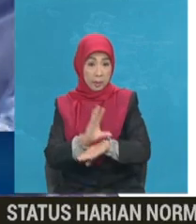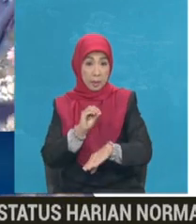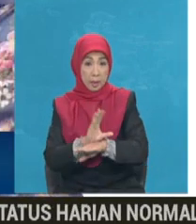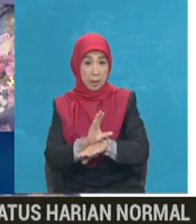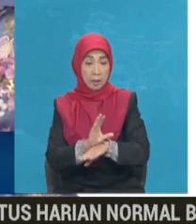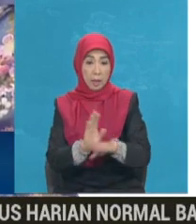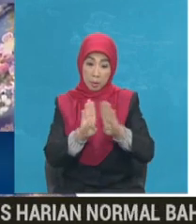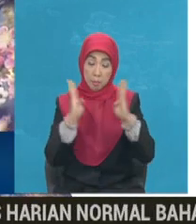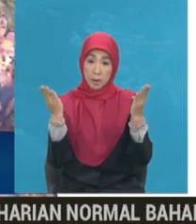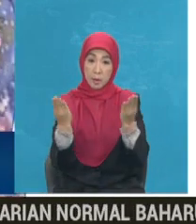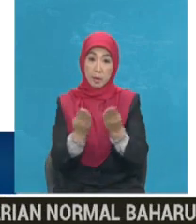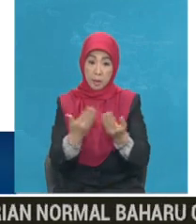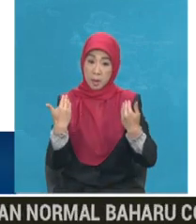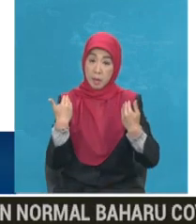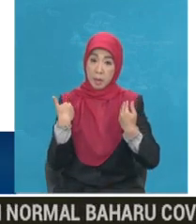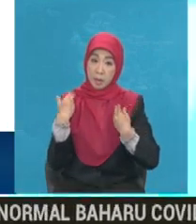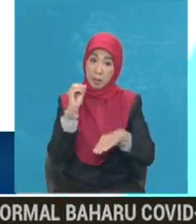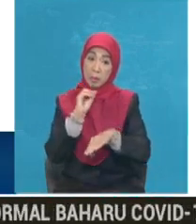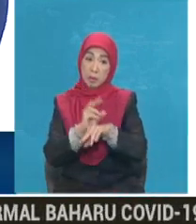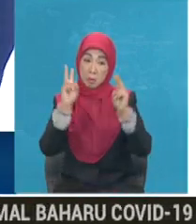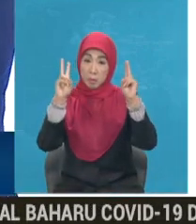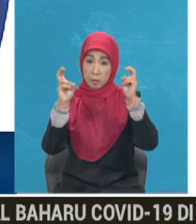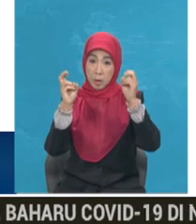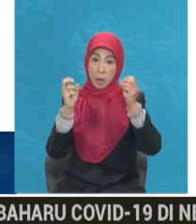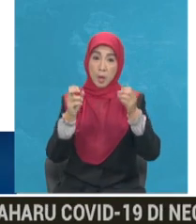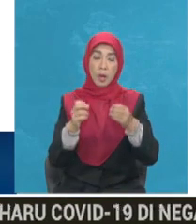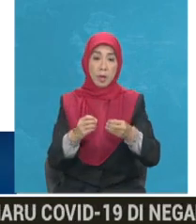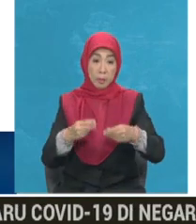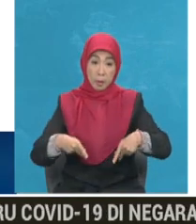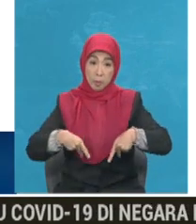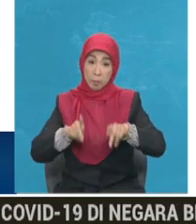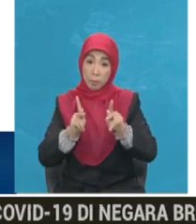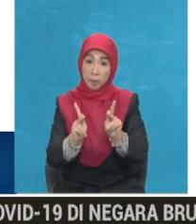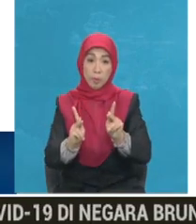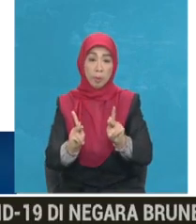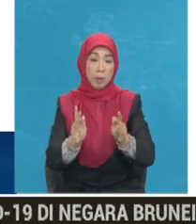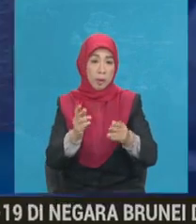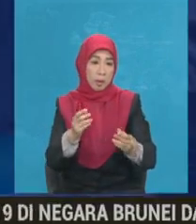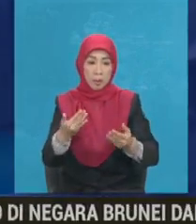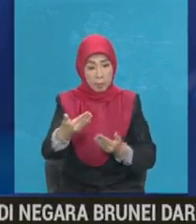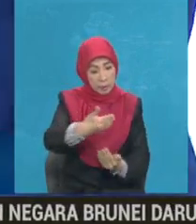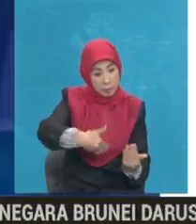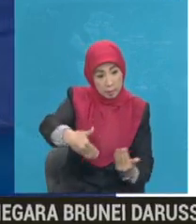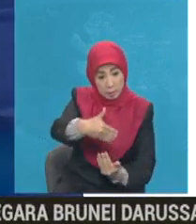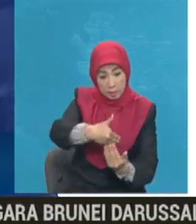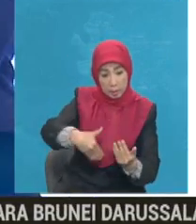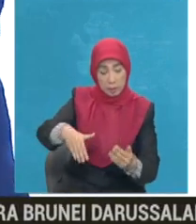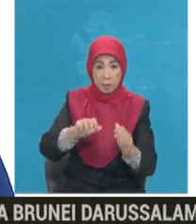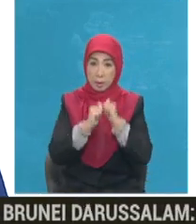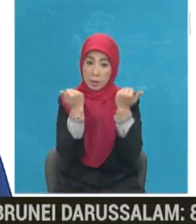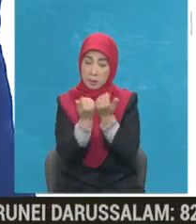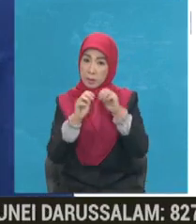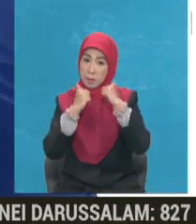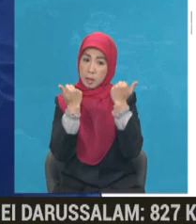beberapa bengkel juga diadakan dengan beberapa topik yang dapat memberikan peluang para Usahawan berinteraksi dengan agensi-agensi